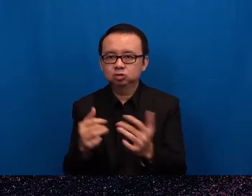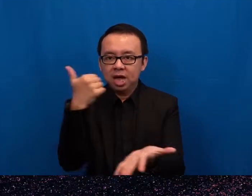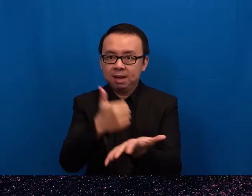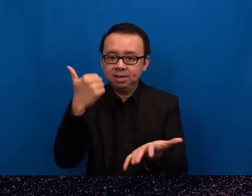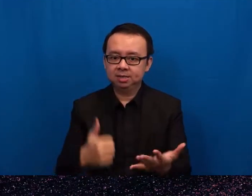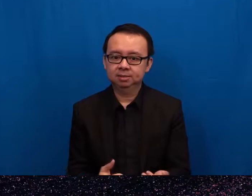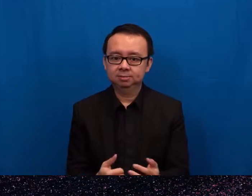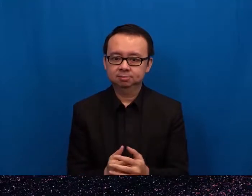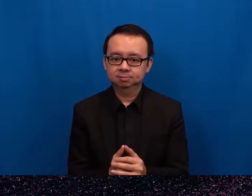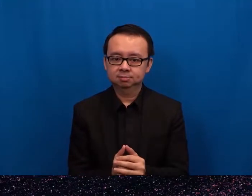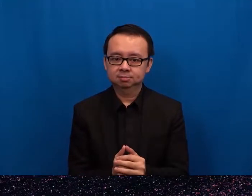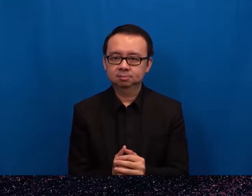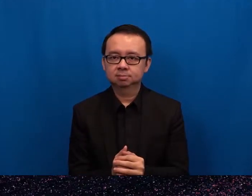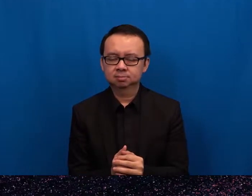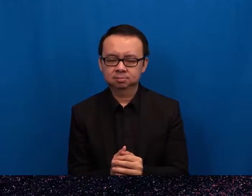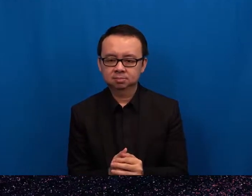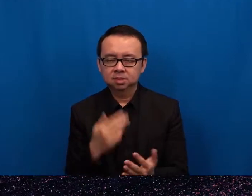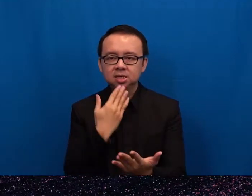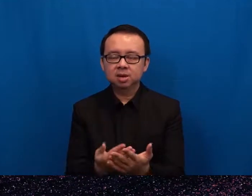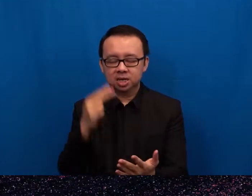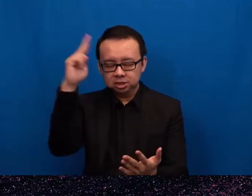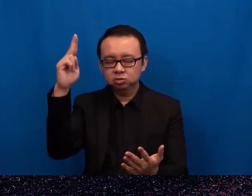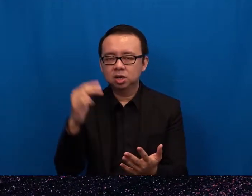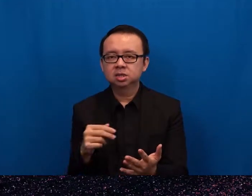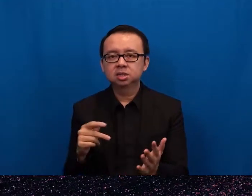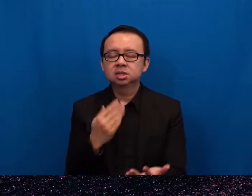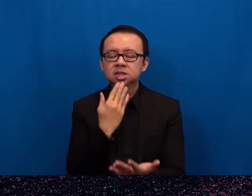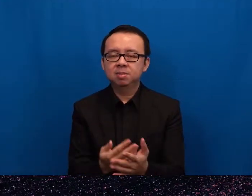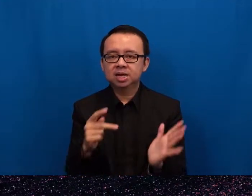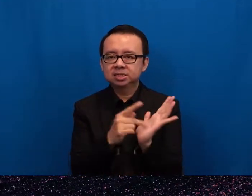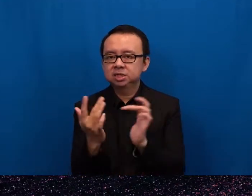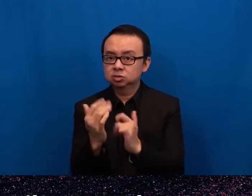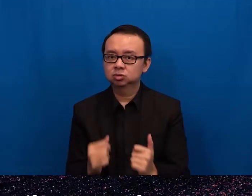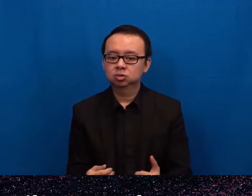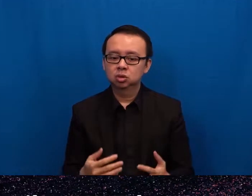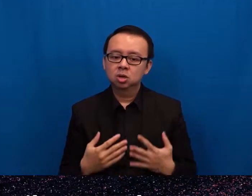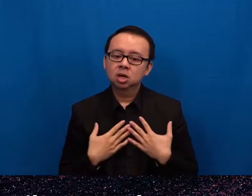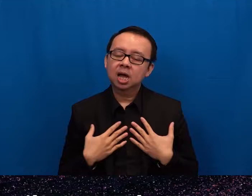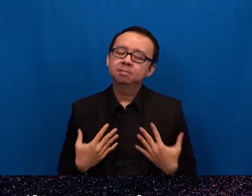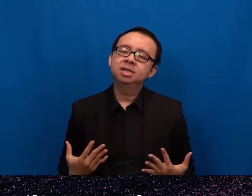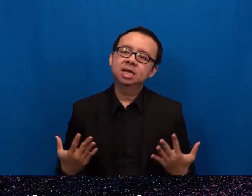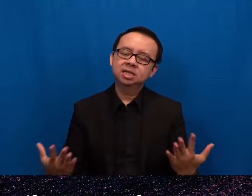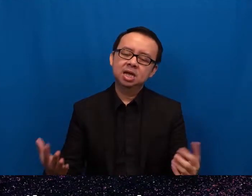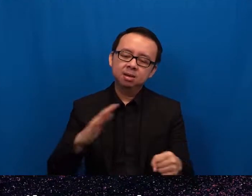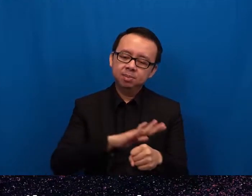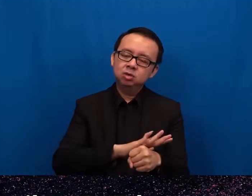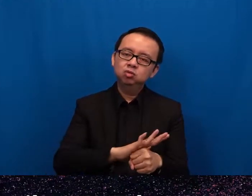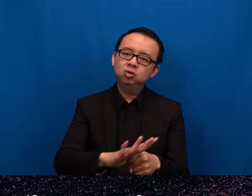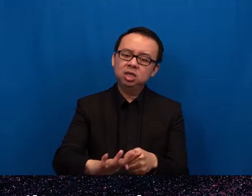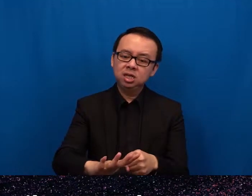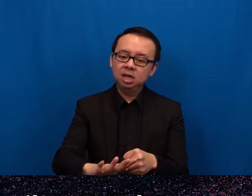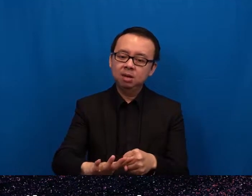Praise the Lord. Thank you Jesus. Thank you Lord. Kami datang penuhi